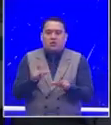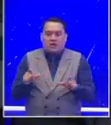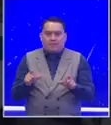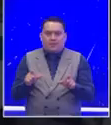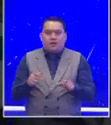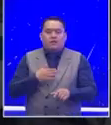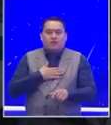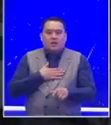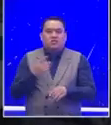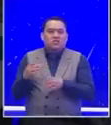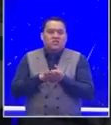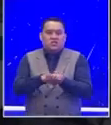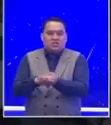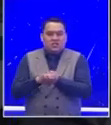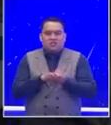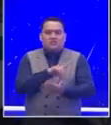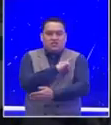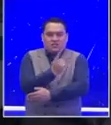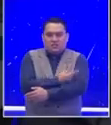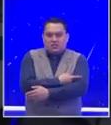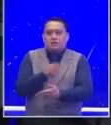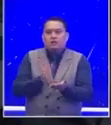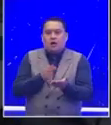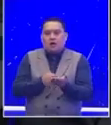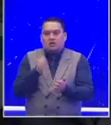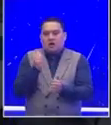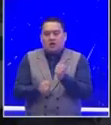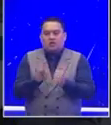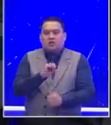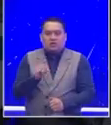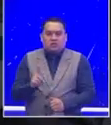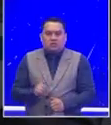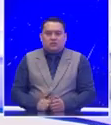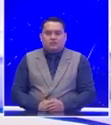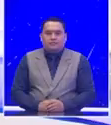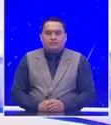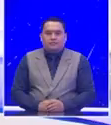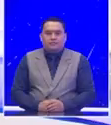людей. Наше единство есть наша сила. Это мы доказываем каждый раз.